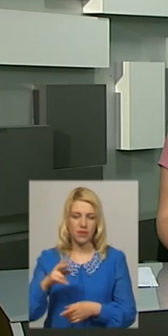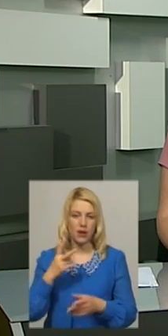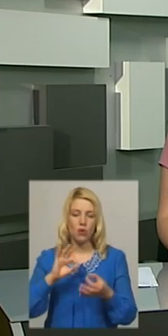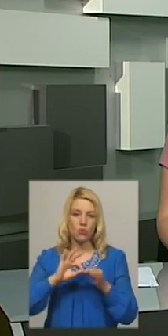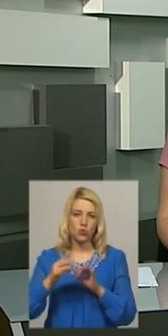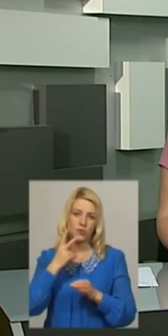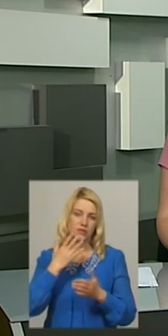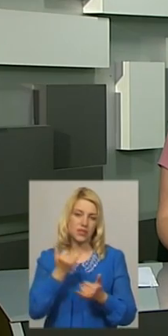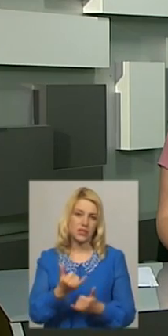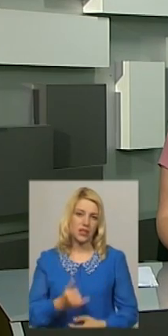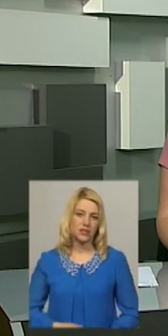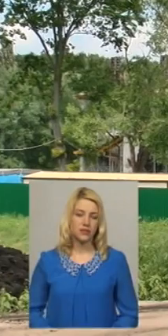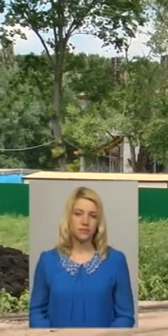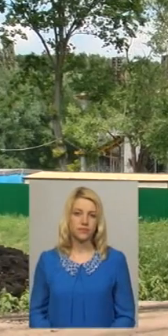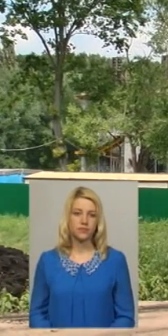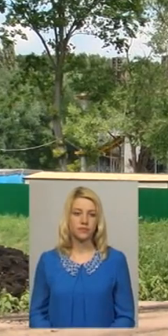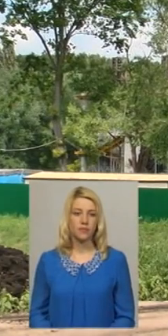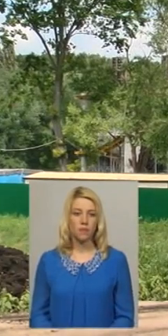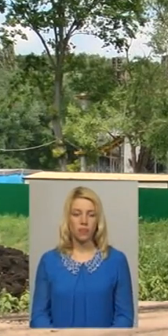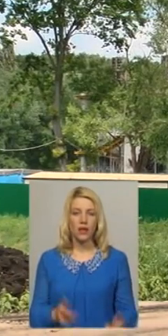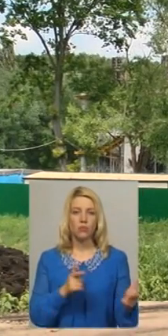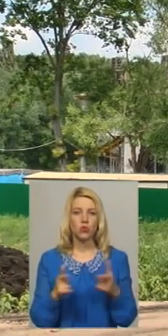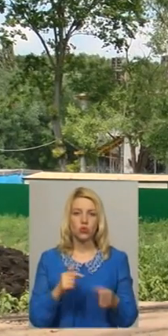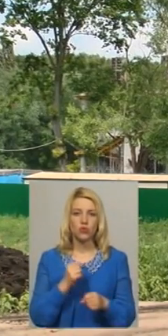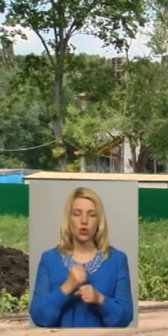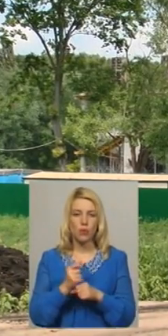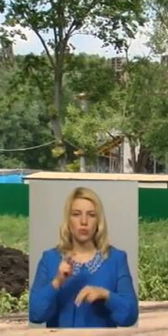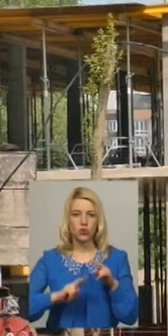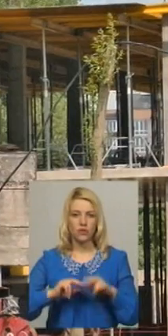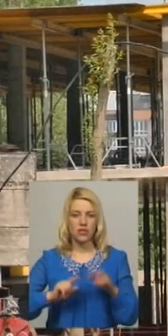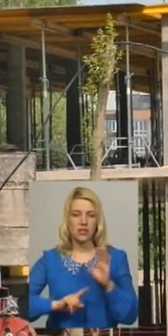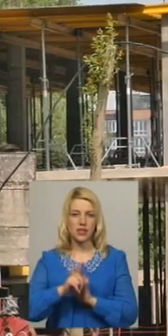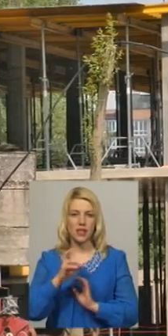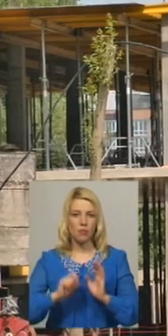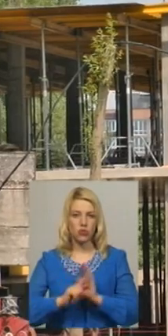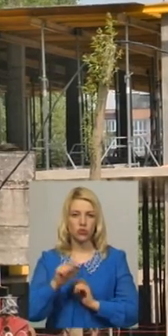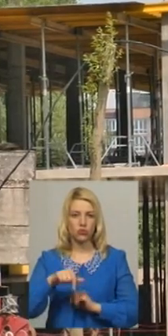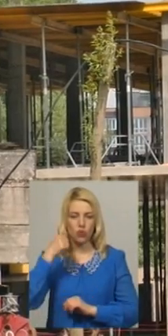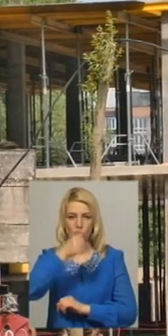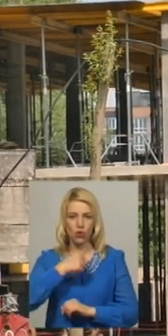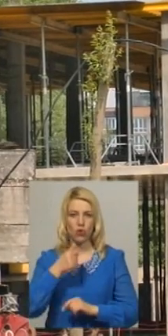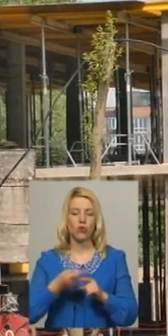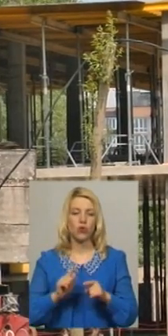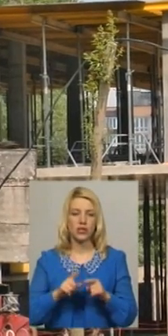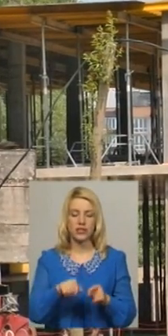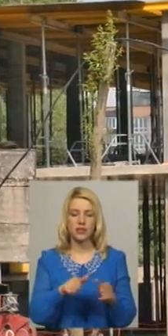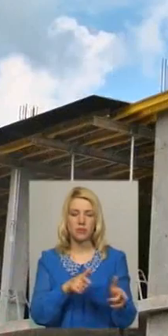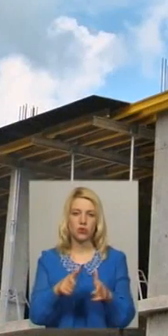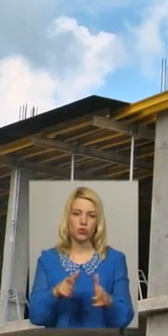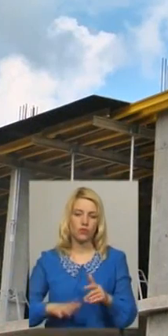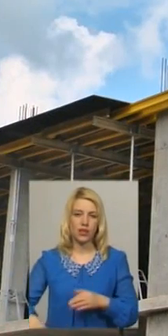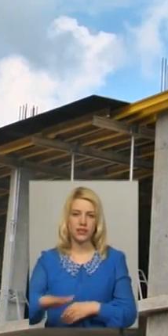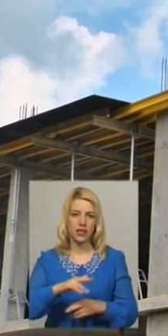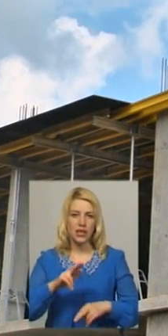сюжеті Лесі Боровець. Підготовчі роботи та будівництво стартували на початку цього року. За цей час підготували ділянку,